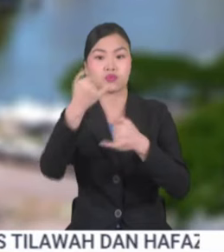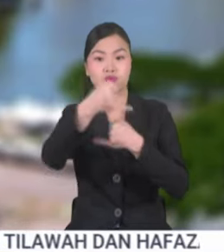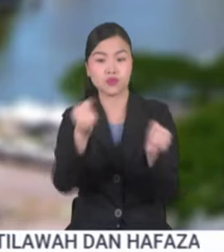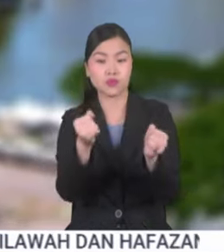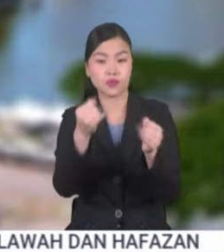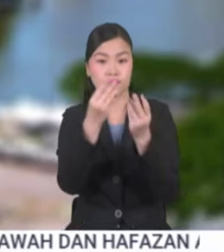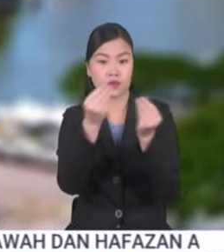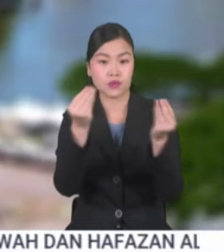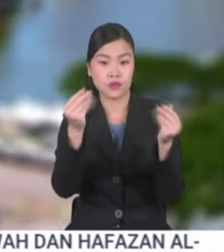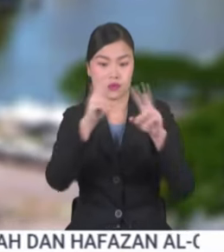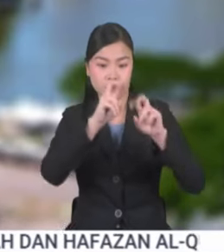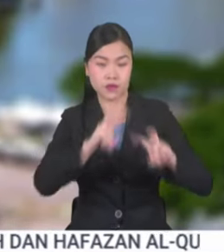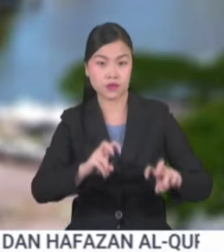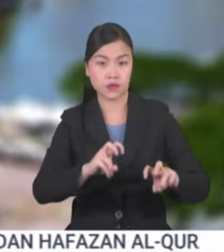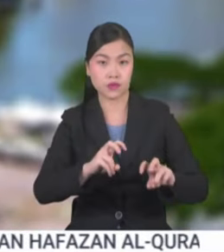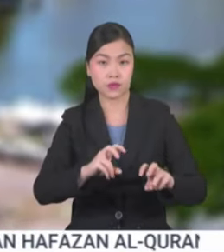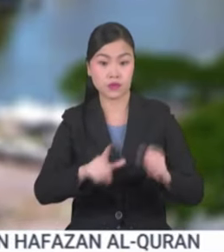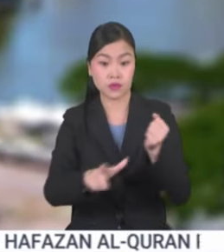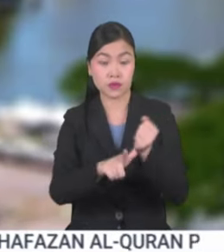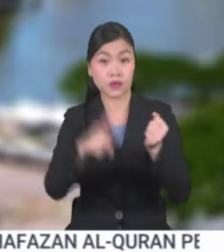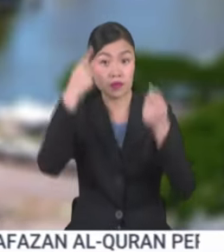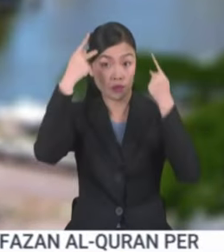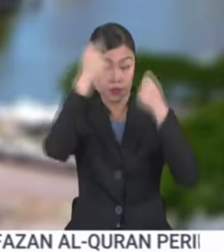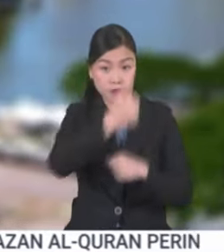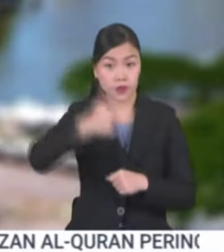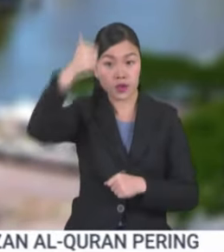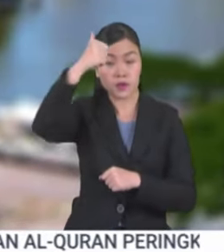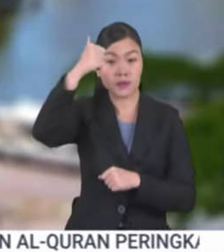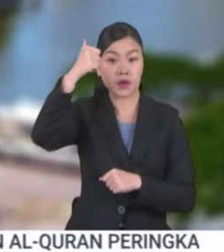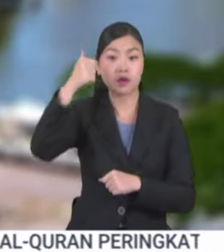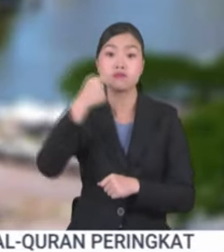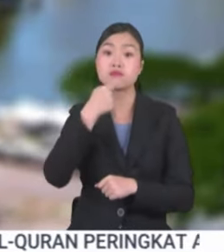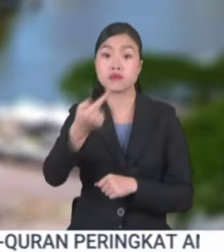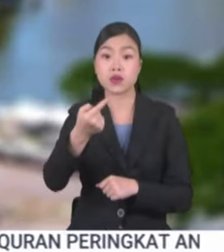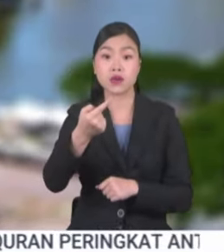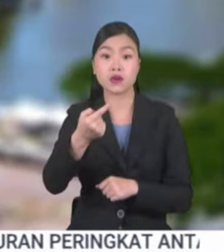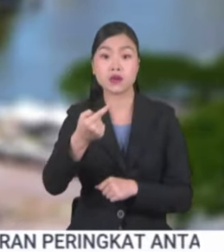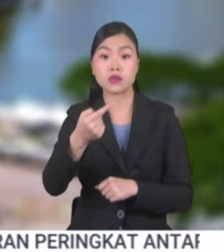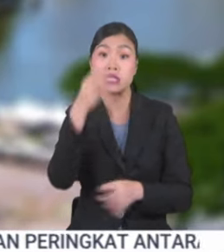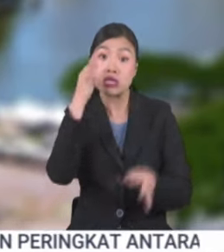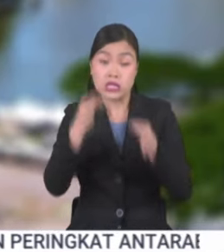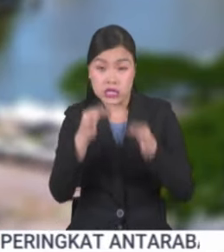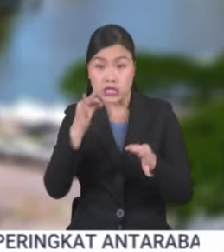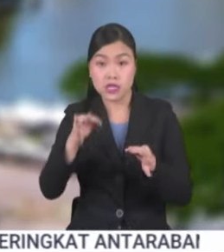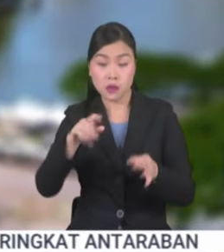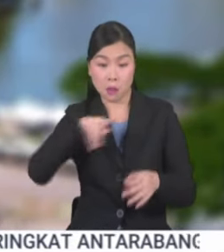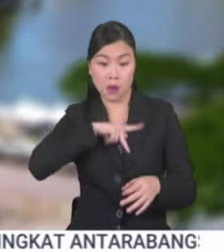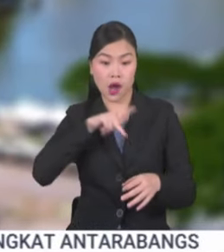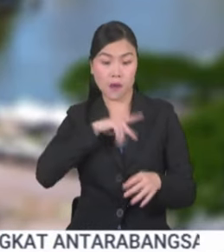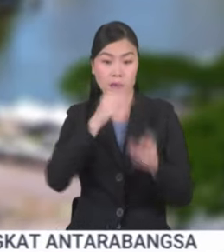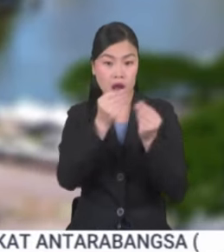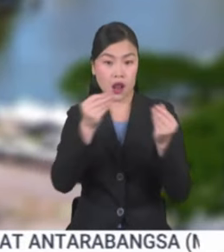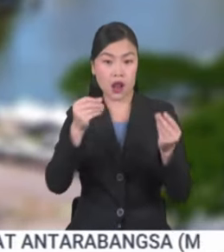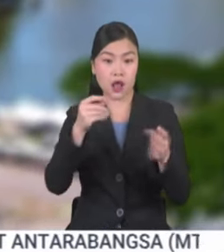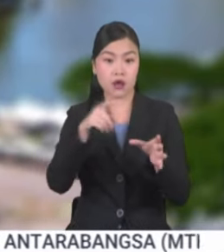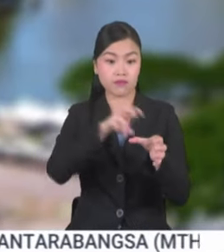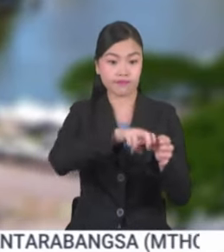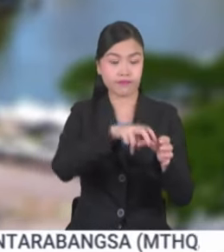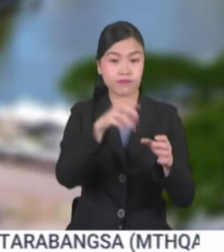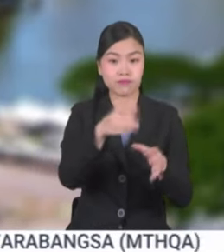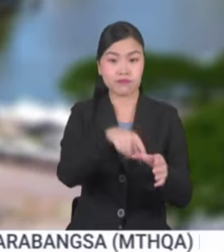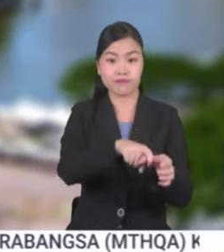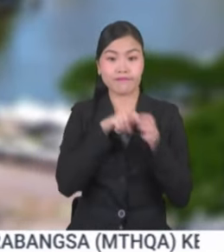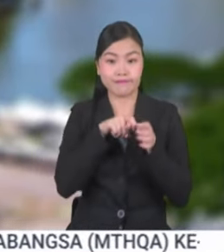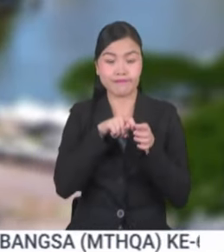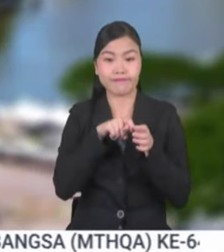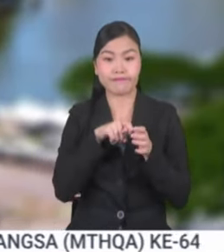Survey JTS. Timbalan Premier Dato' Amar Awan Tengah Ali Hassan berkata, sekiranya pemilik tanah menarik balik kes di mahkamah